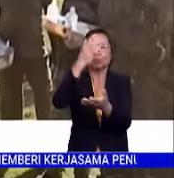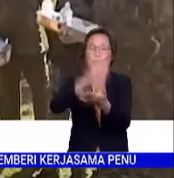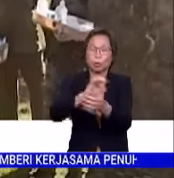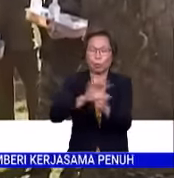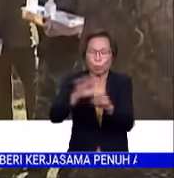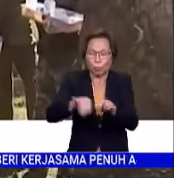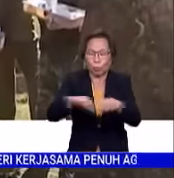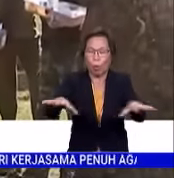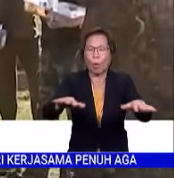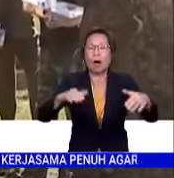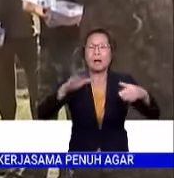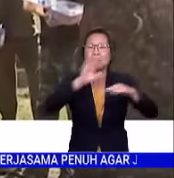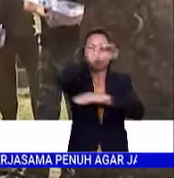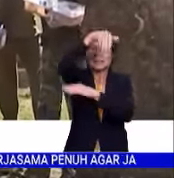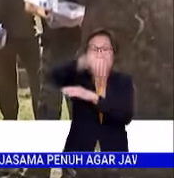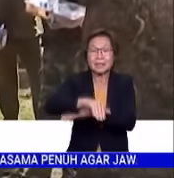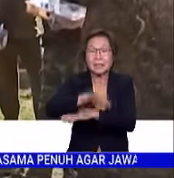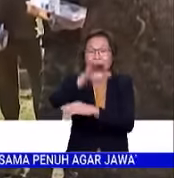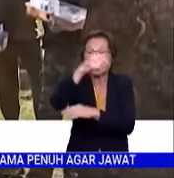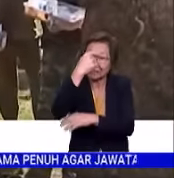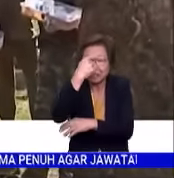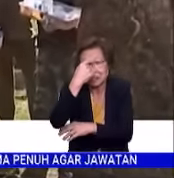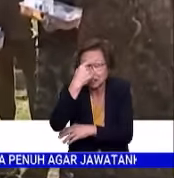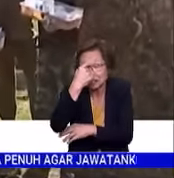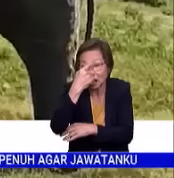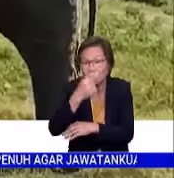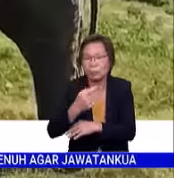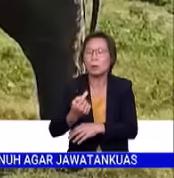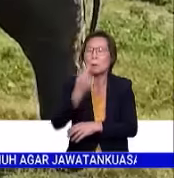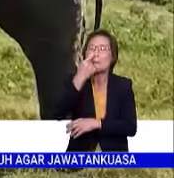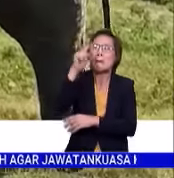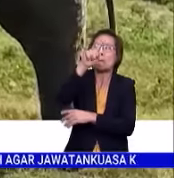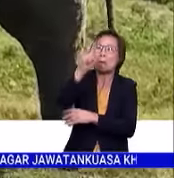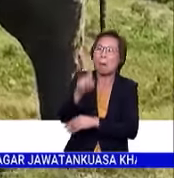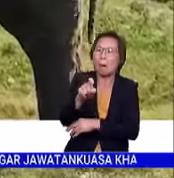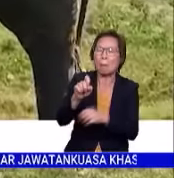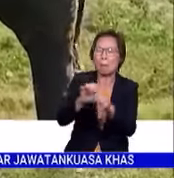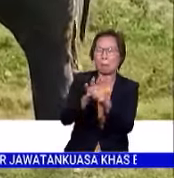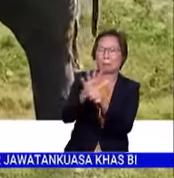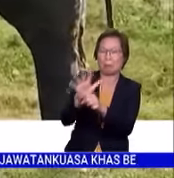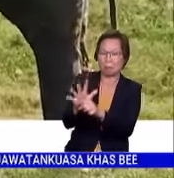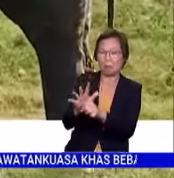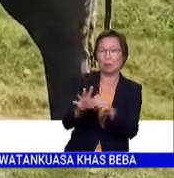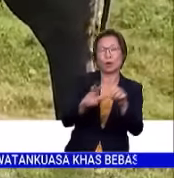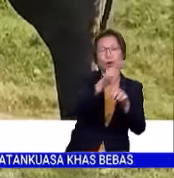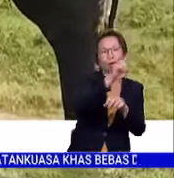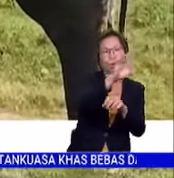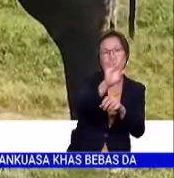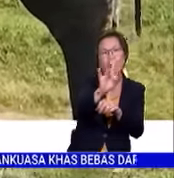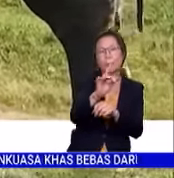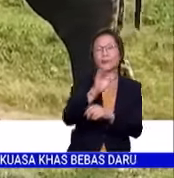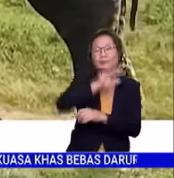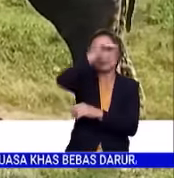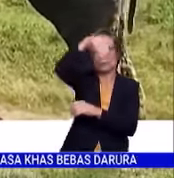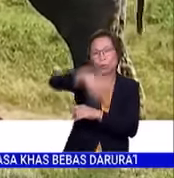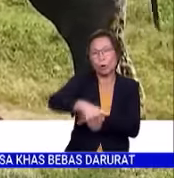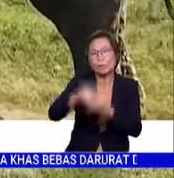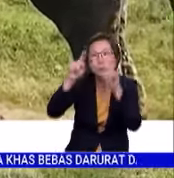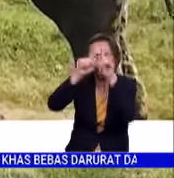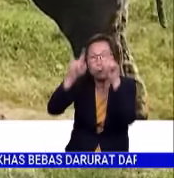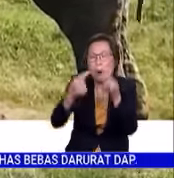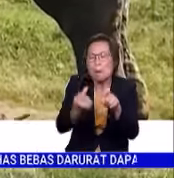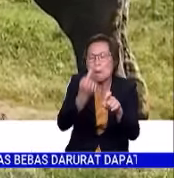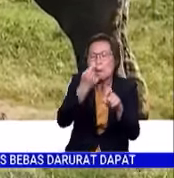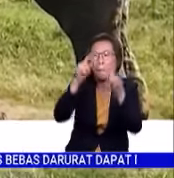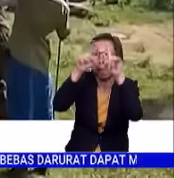simpan Mudu Malai di Tepakadu, India membuat ujian saringan COVID-19. 28 ekor gajah menjalani ujian